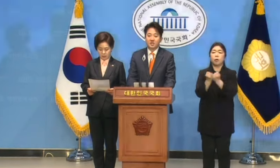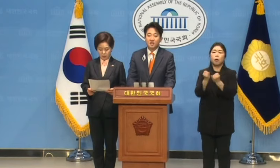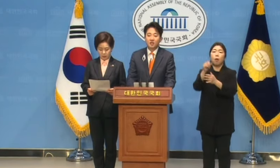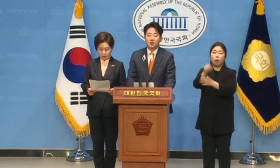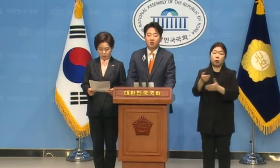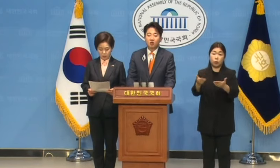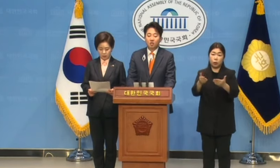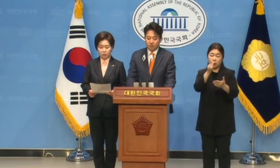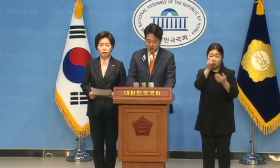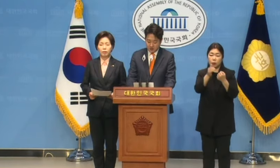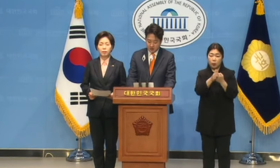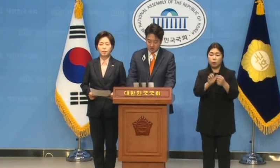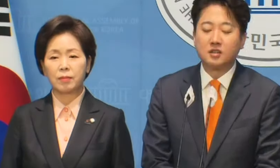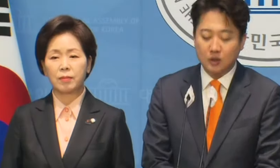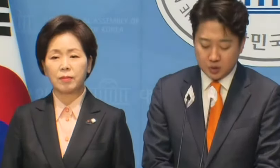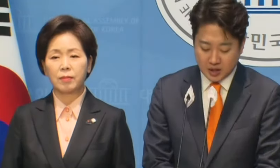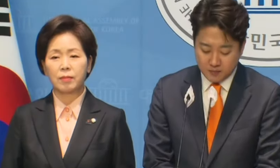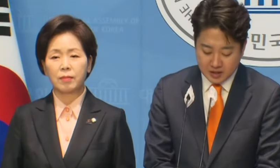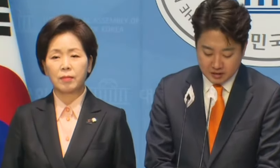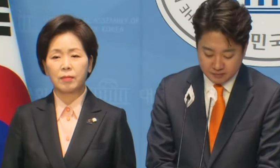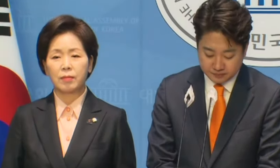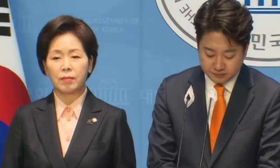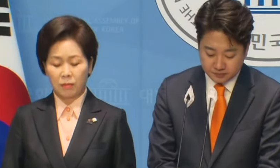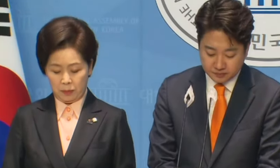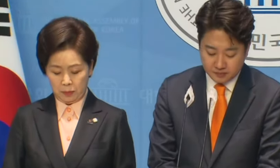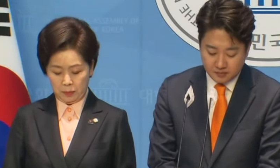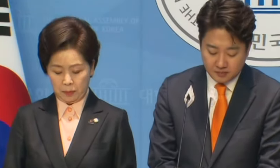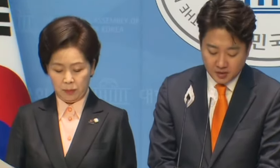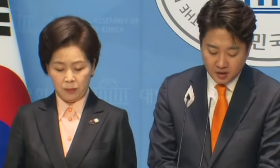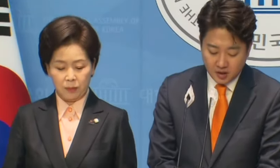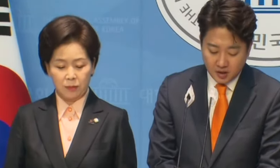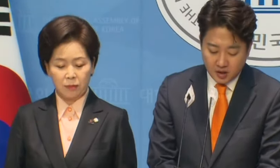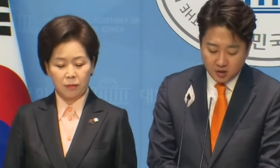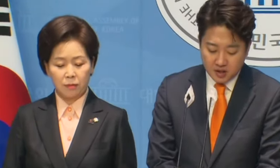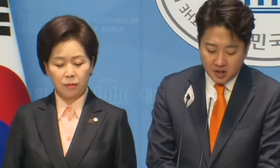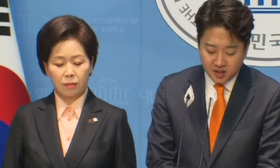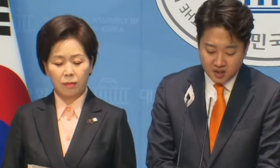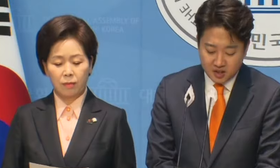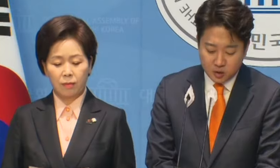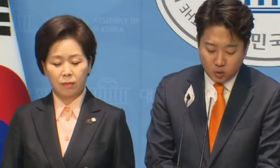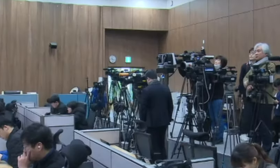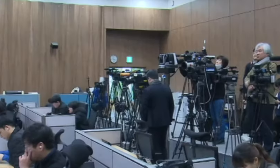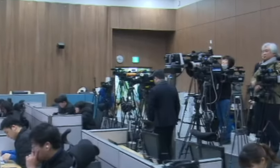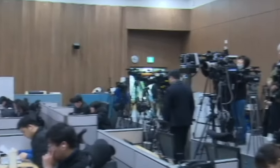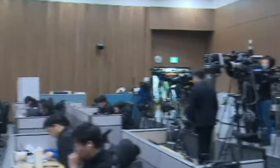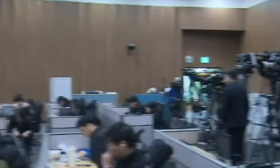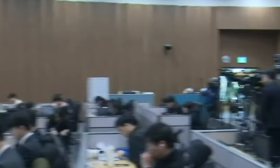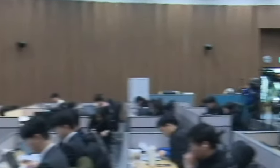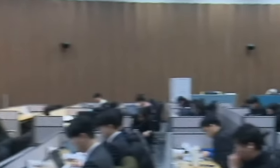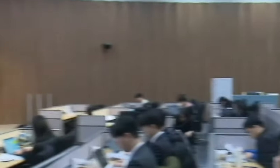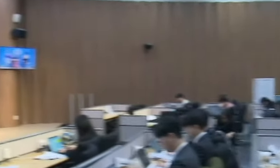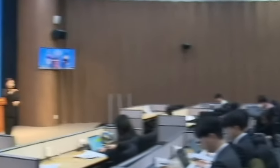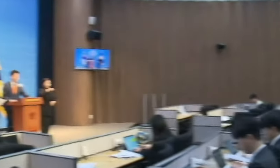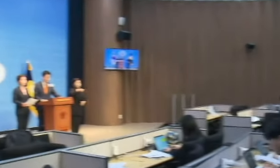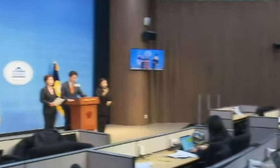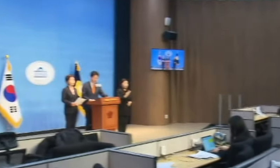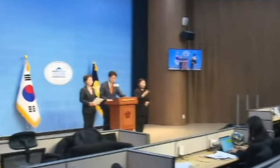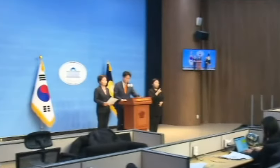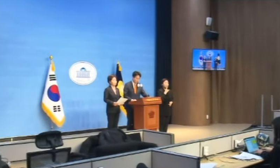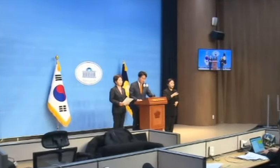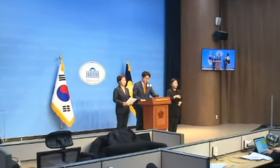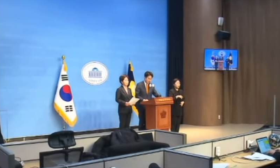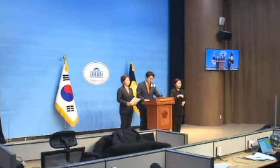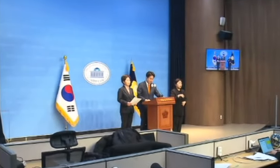지금까지 양쪽 입장을 조율해왔던 분이 조기숙 전 홍보수석, 그러니까 조기숙 교수인데,